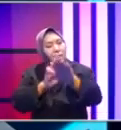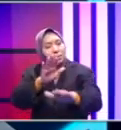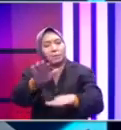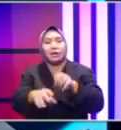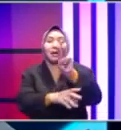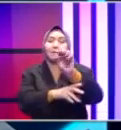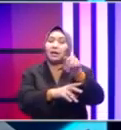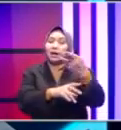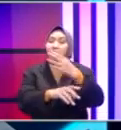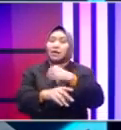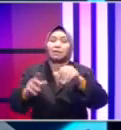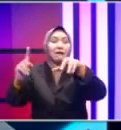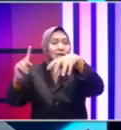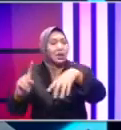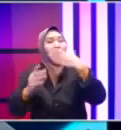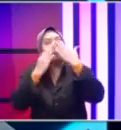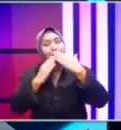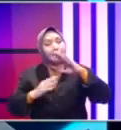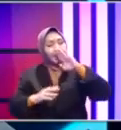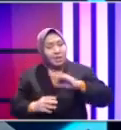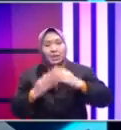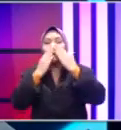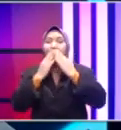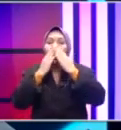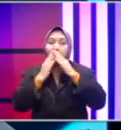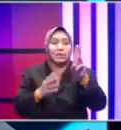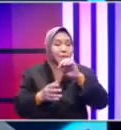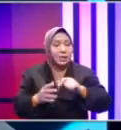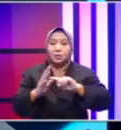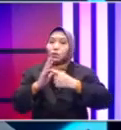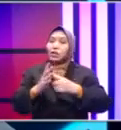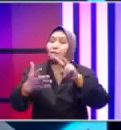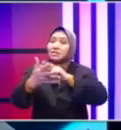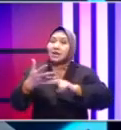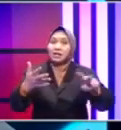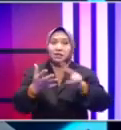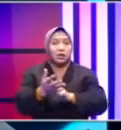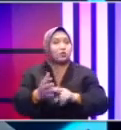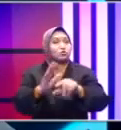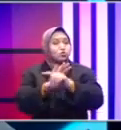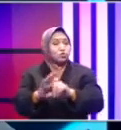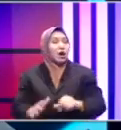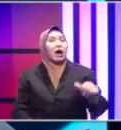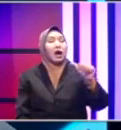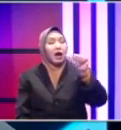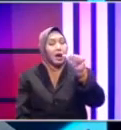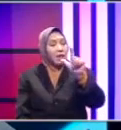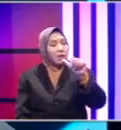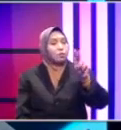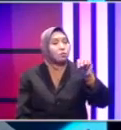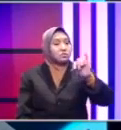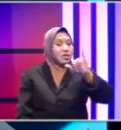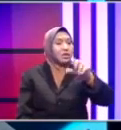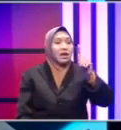Makkah dan juga Madinah Amin ya robbal alamin kita namun lekang yang kita surah almujadalah tepat al-mujadilah ayat